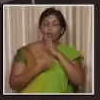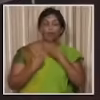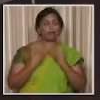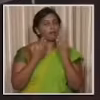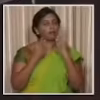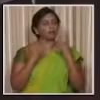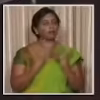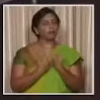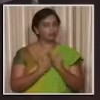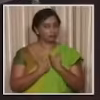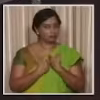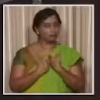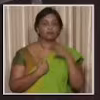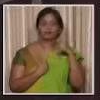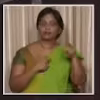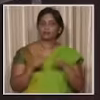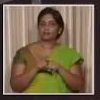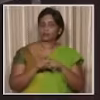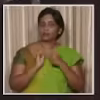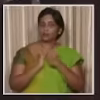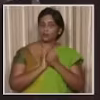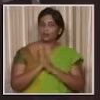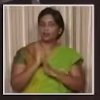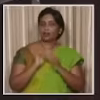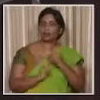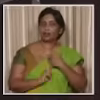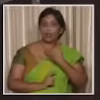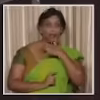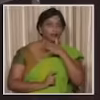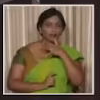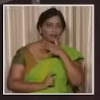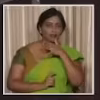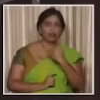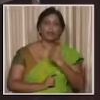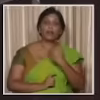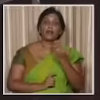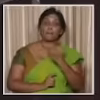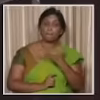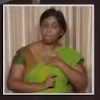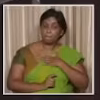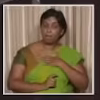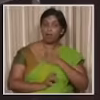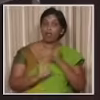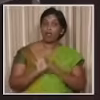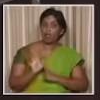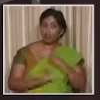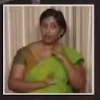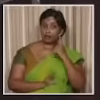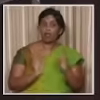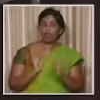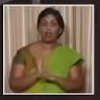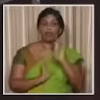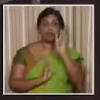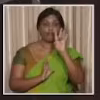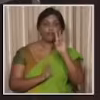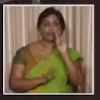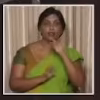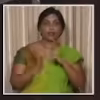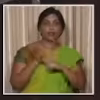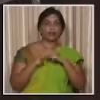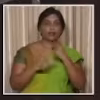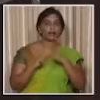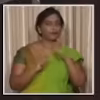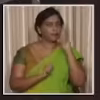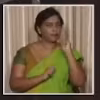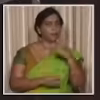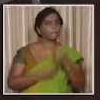කොට නිදහස් වෙලා තියෙනවා. ඒ නිසා ගරු මන්ත්‍රීතුමා මට එංගලන්තේ නෙවෙයි මට ඇමරිකා මම අවුරුද්දකට ලක්ෂ 25ක් ආදායම් බදු ගෙවනවා.